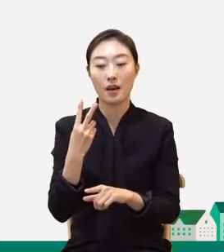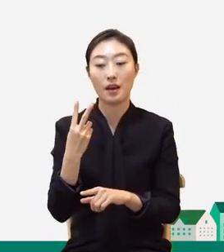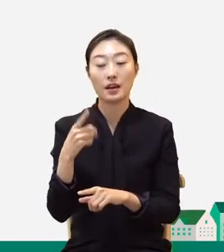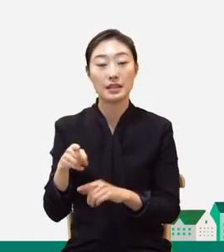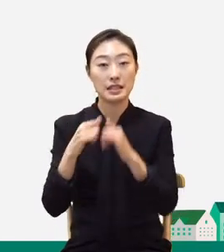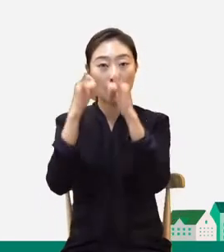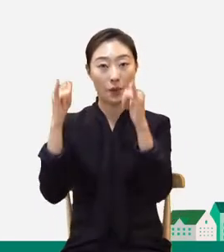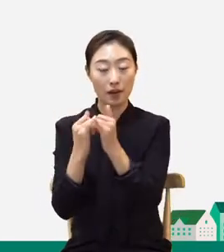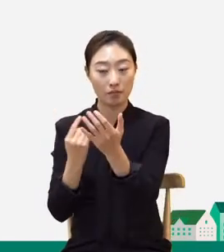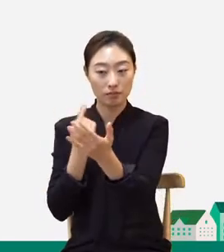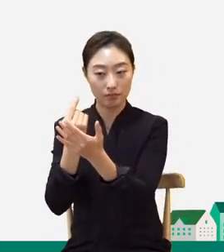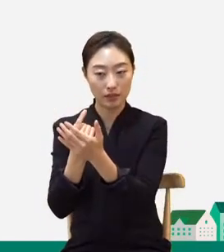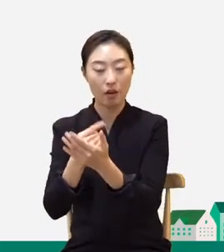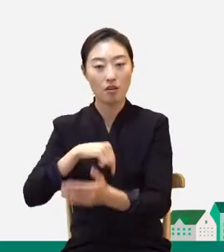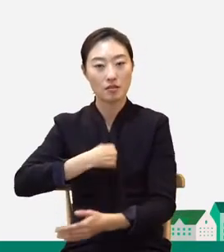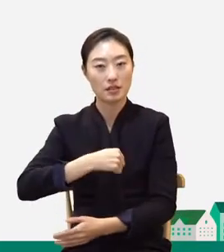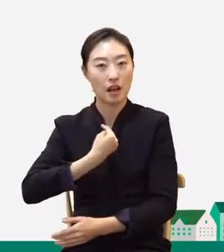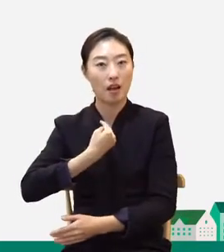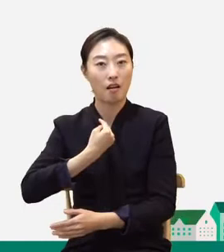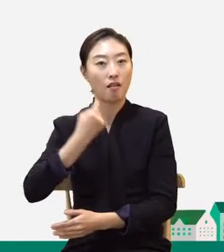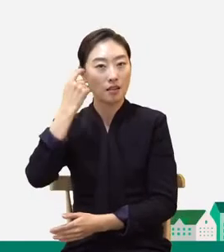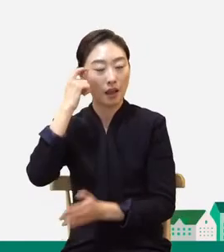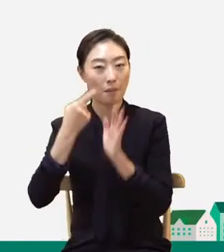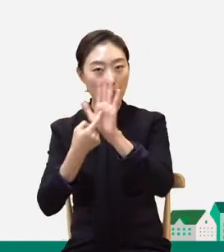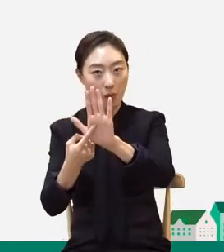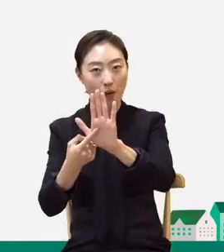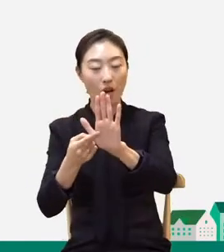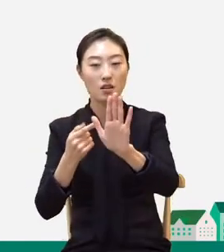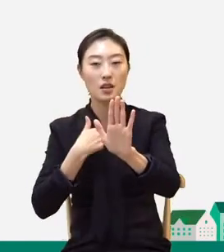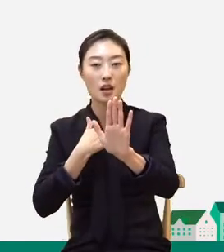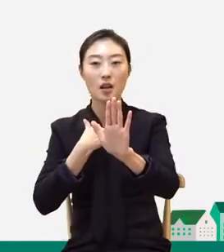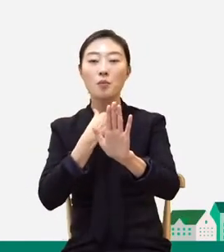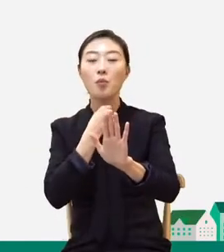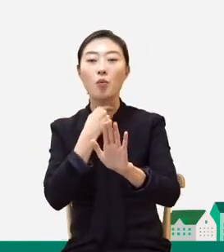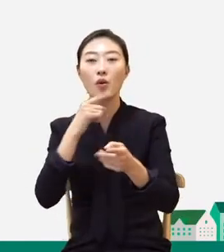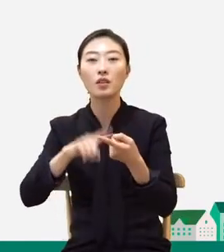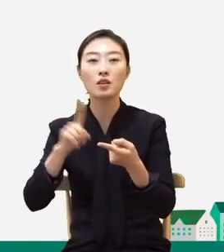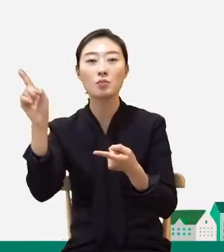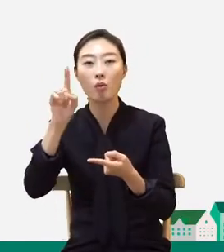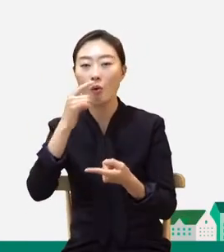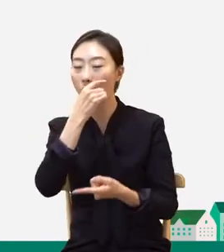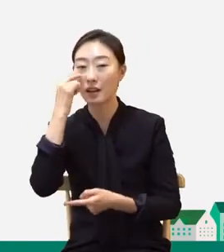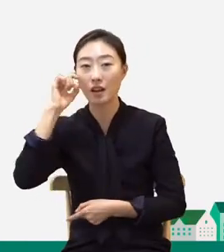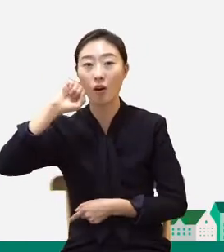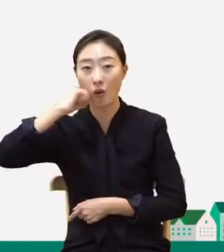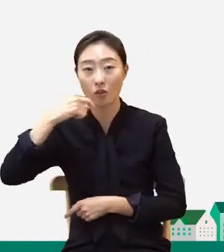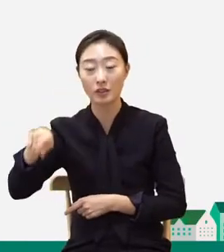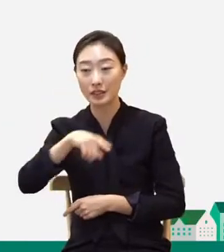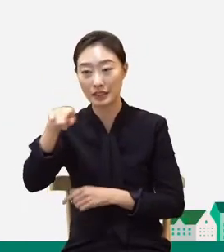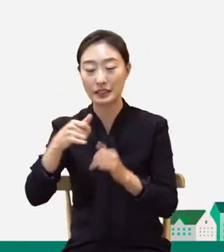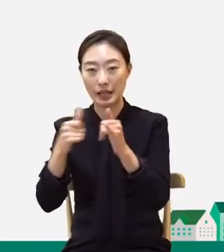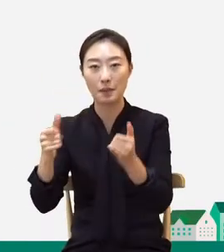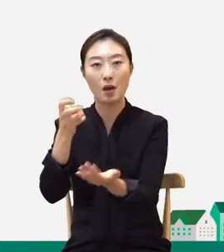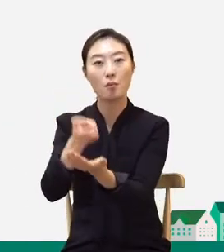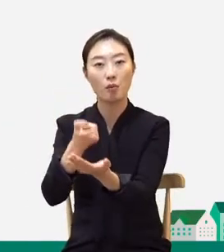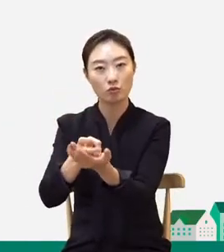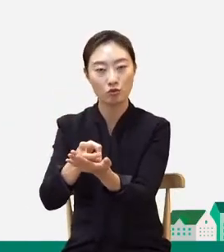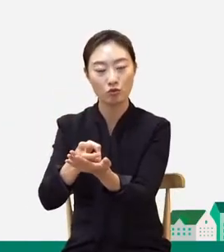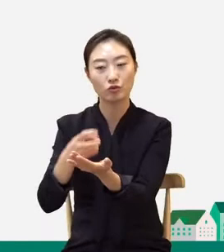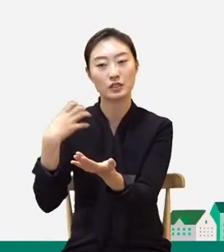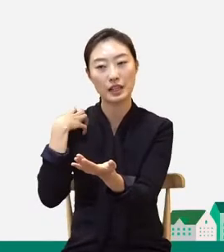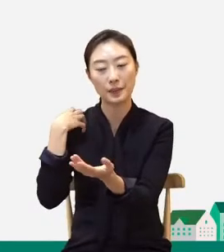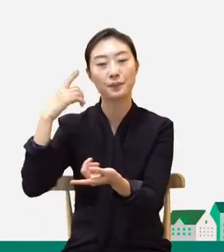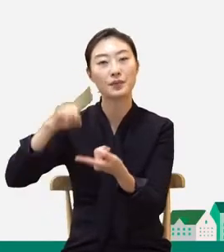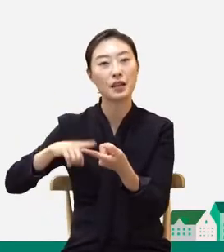지역사회에서 의사표현이나 자기결정들을 이제 확인하기 어려운 상태의 분들이시기 때문에 가지는 법률이나 책임에 대한